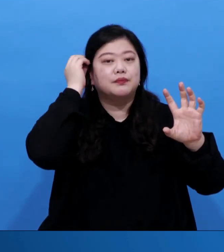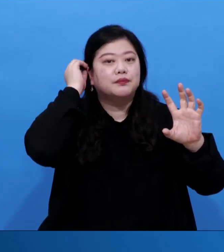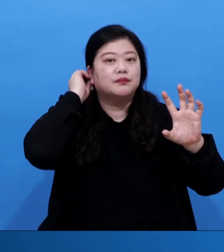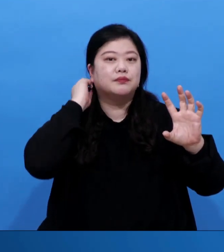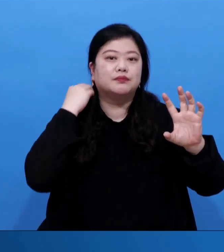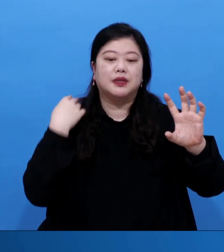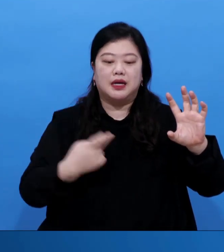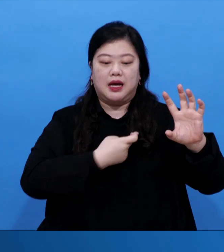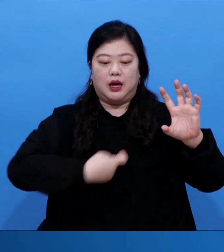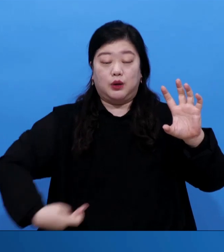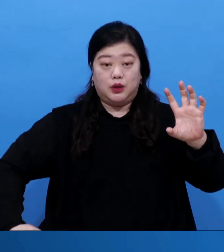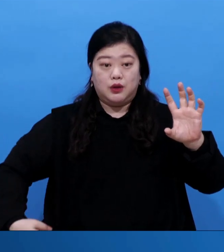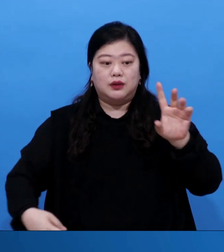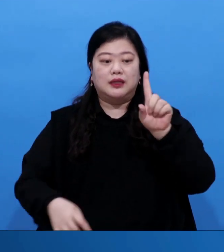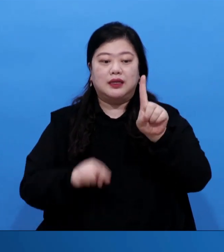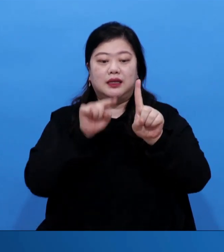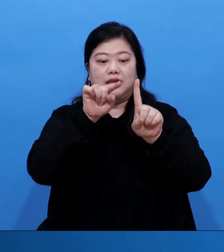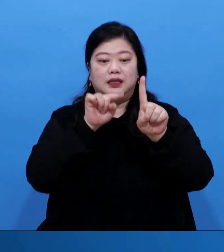사도행전 1장